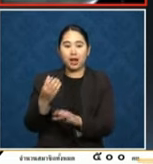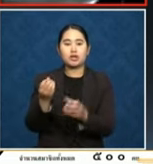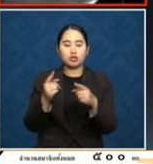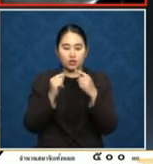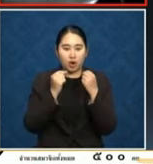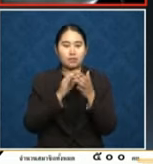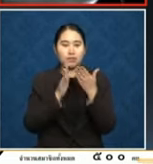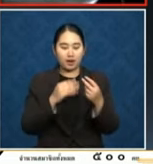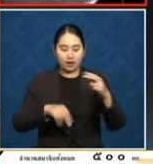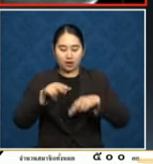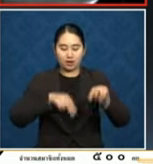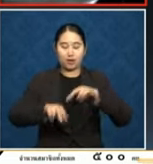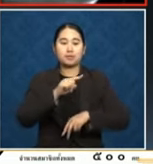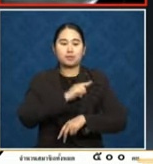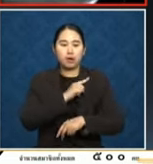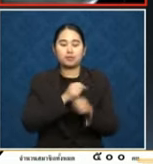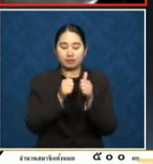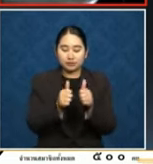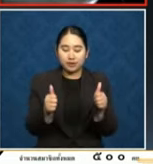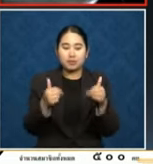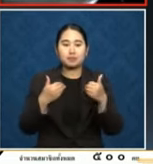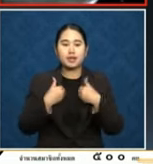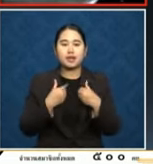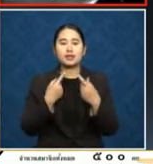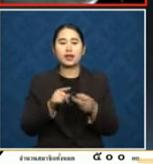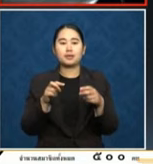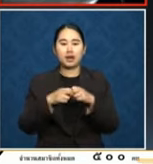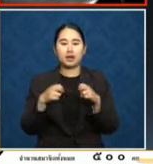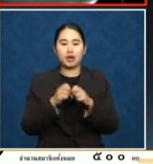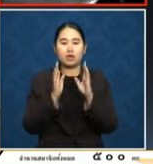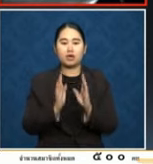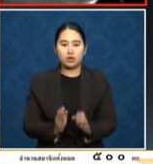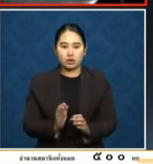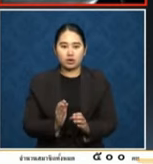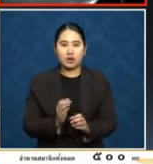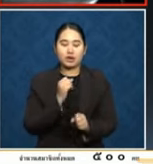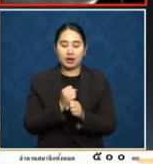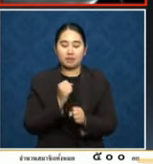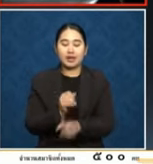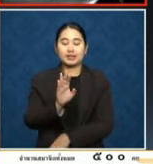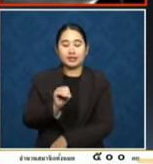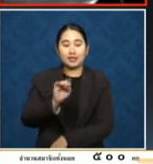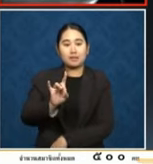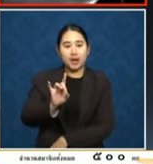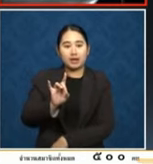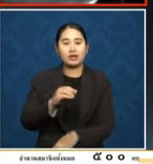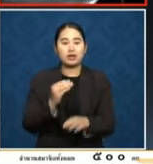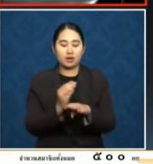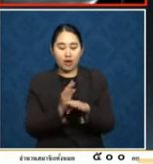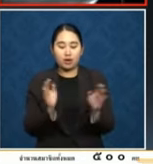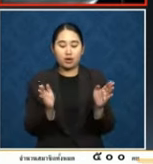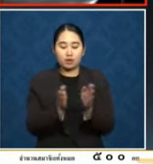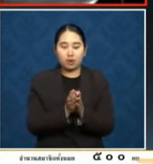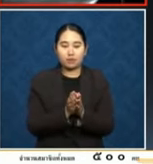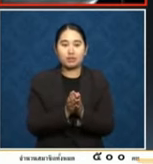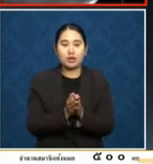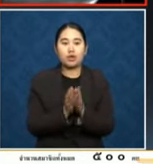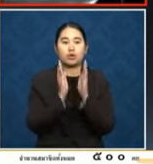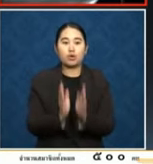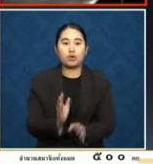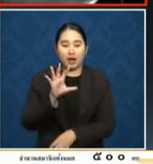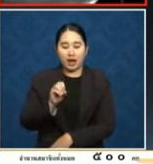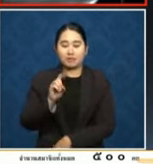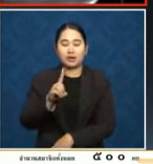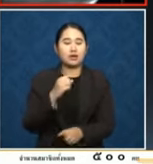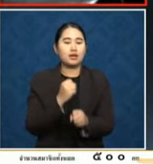ามีการดูแลอาสาสมัครอย่างดีแต่จำนวนคน48คนรวมธุรการอีกเป็น51คน